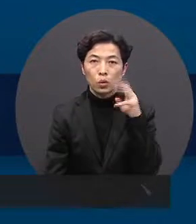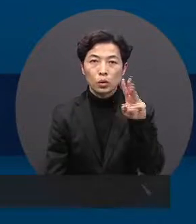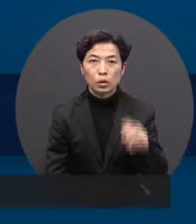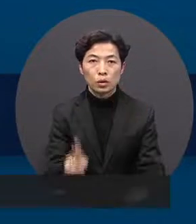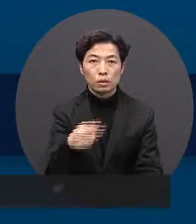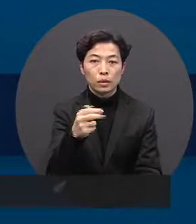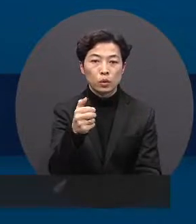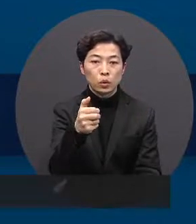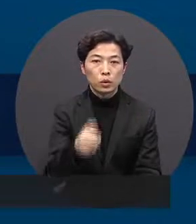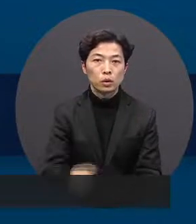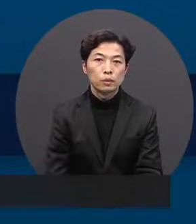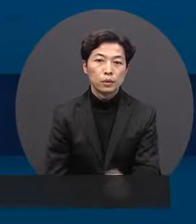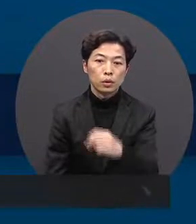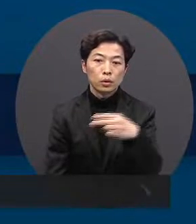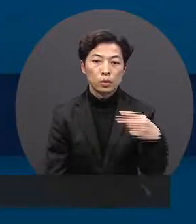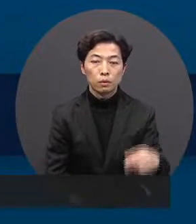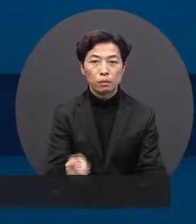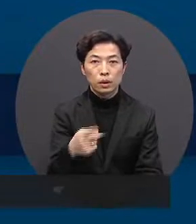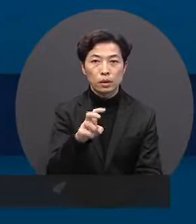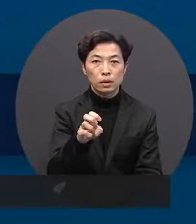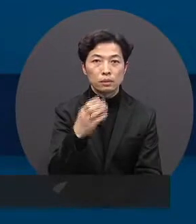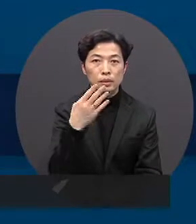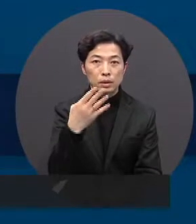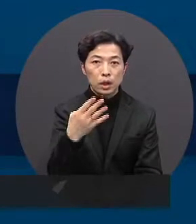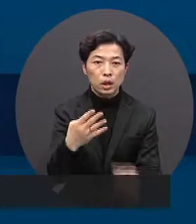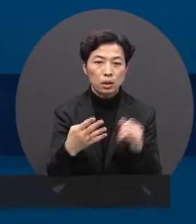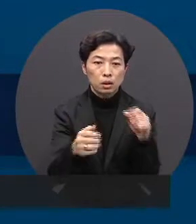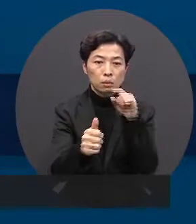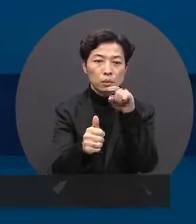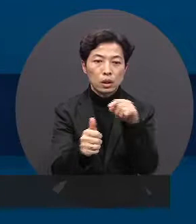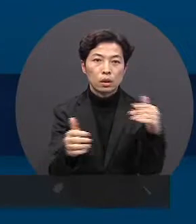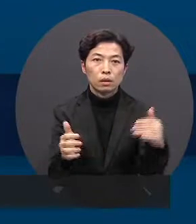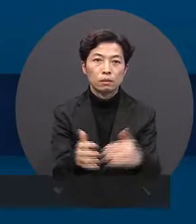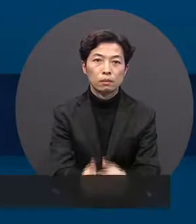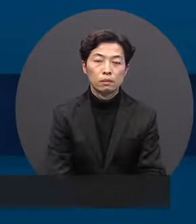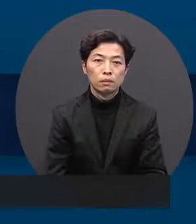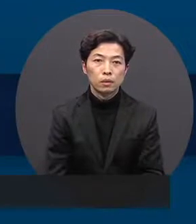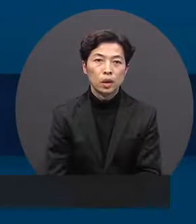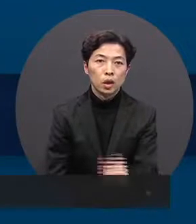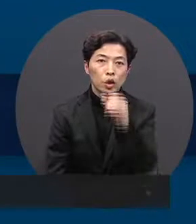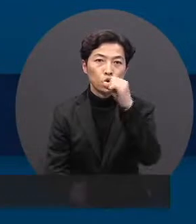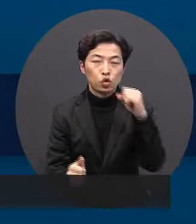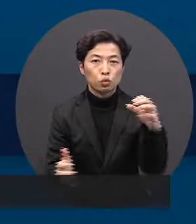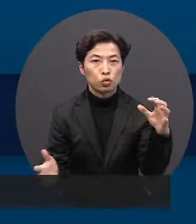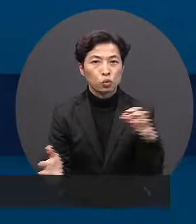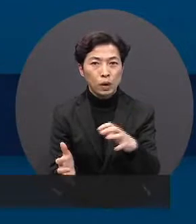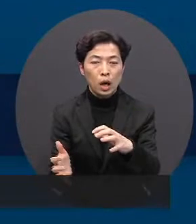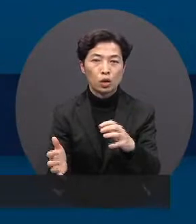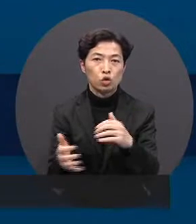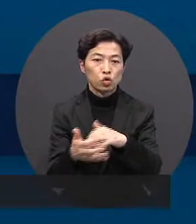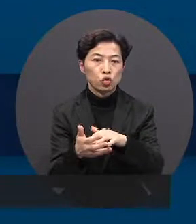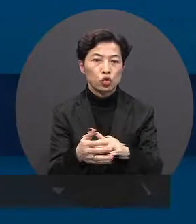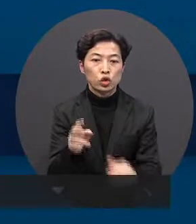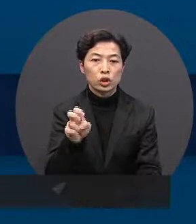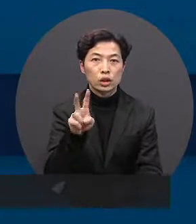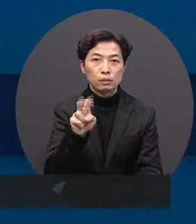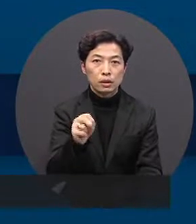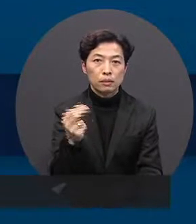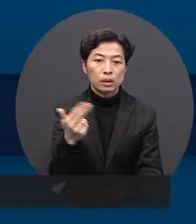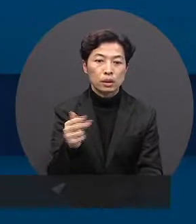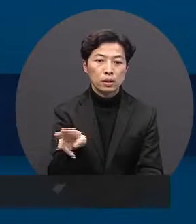옥천 210명, 영동 124명이 확진됐습니다. 충북 누적 환자는 22만